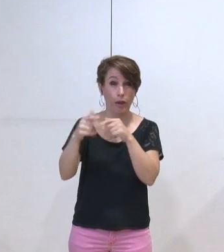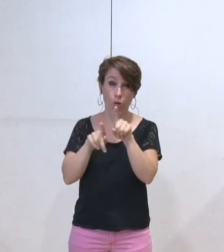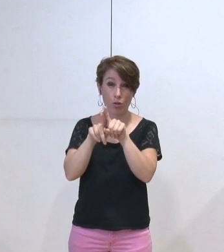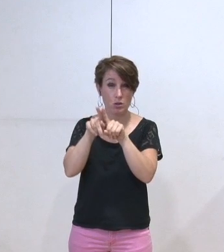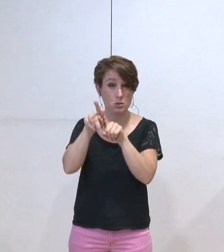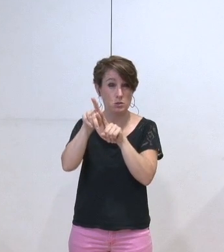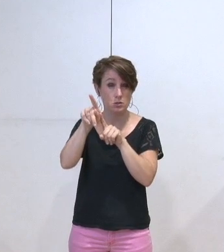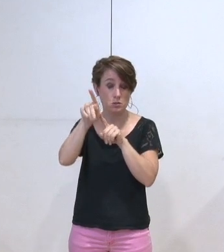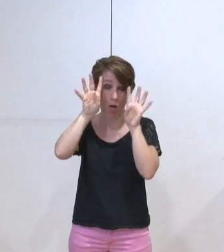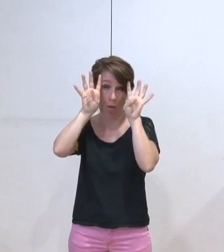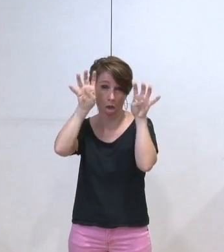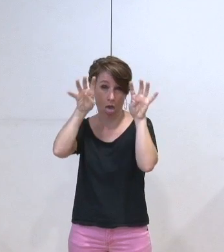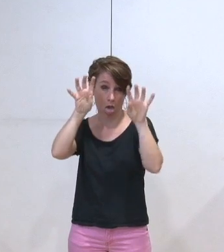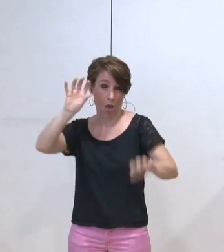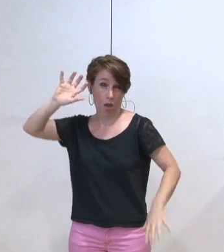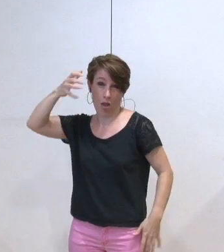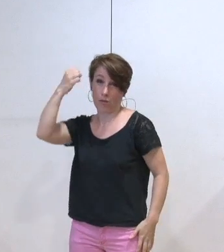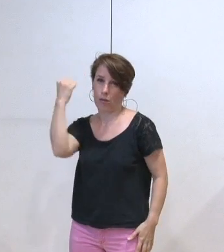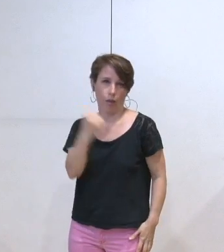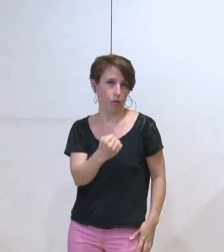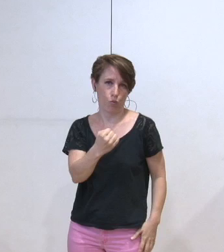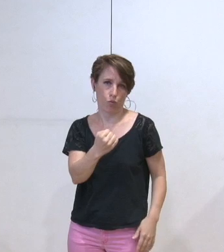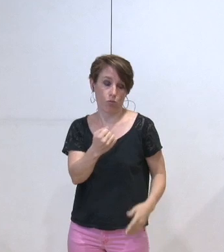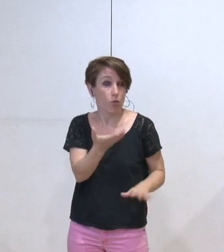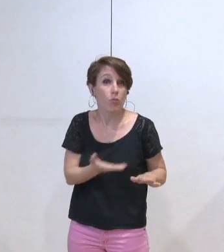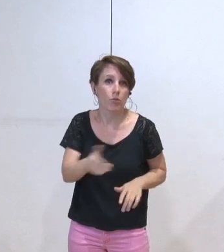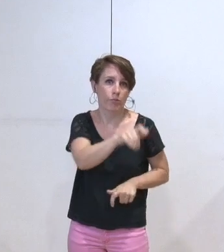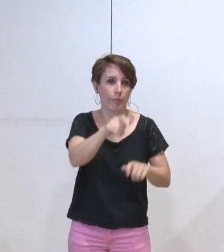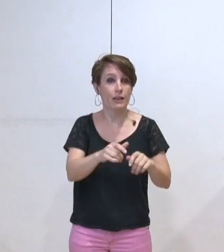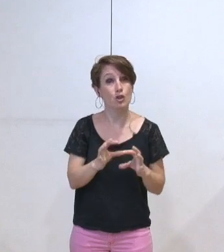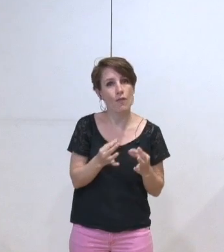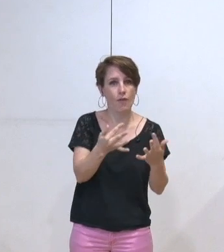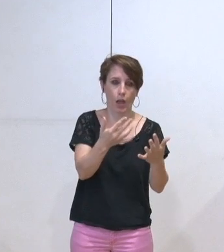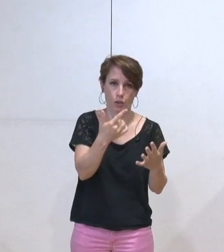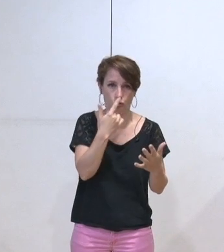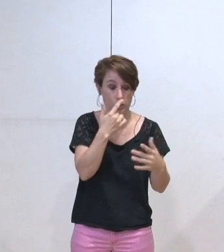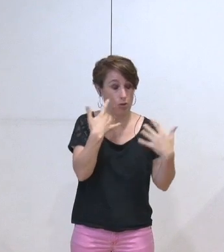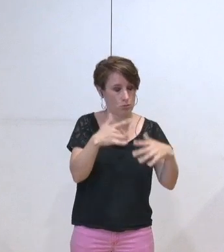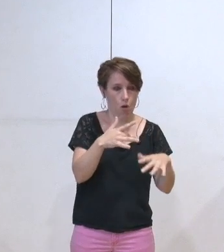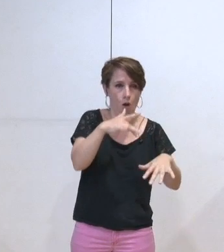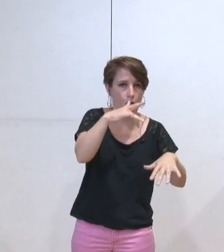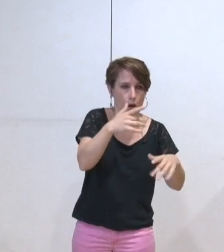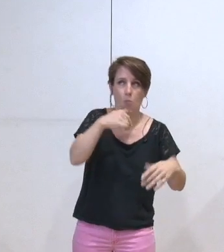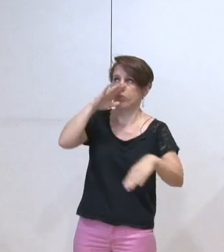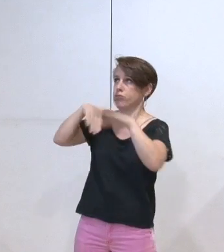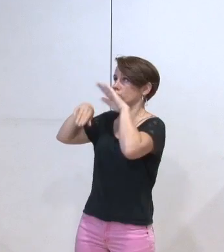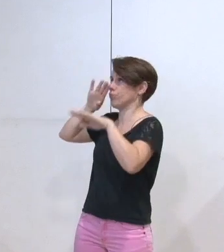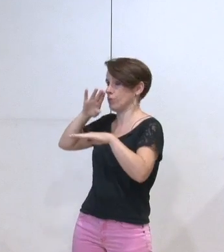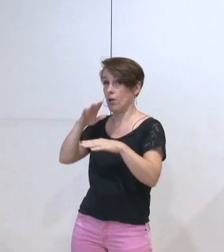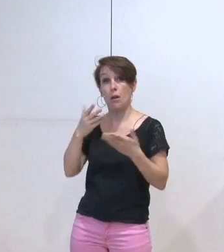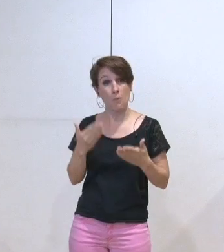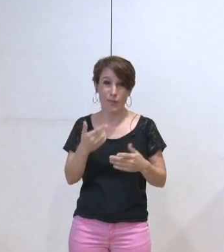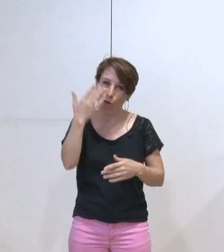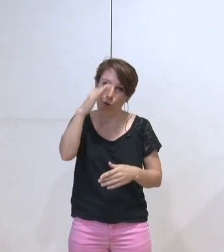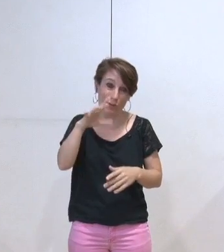connaissons et qui frappent évidemment les plus fragiles au cœur d'unté thoride comme il y en a malheureusement de plus en plus